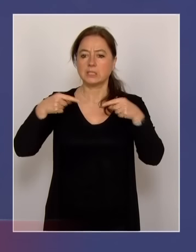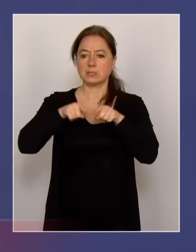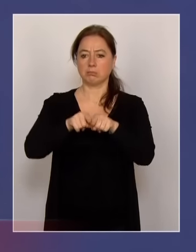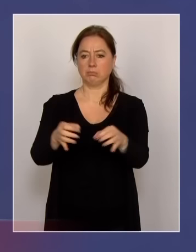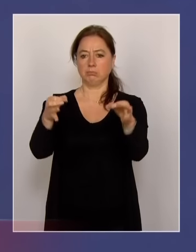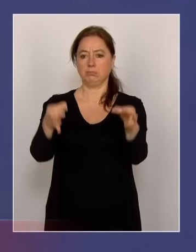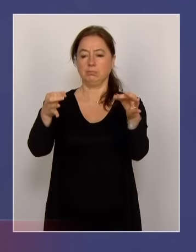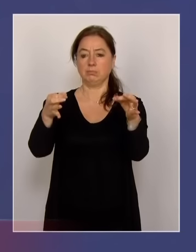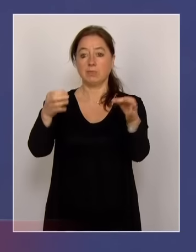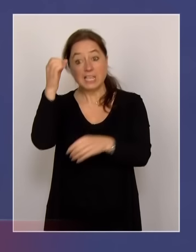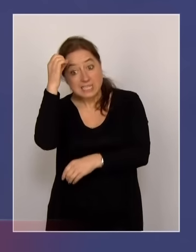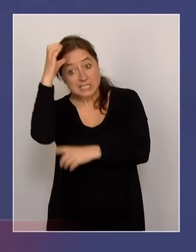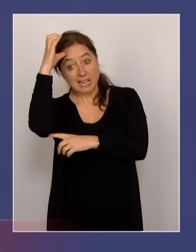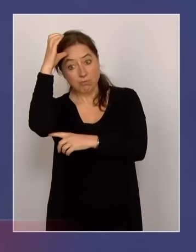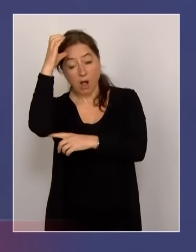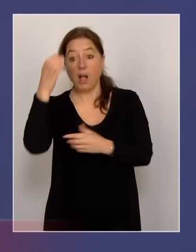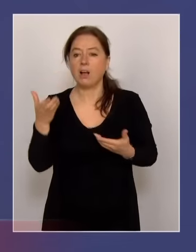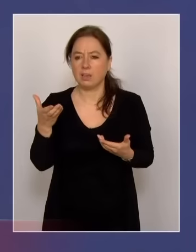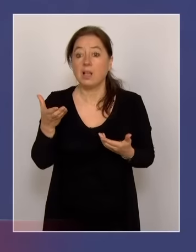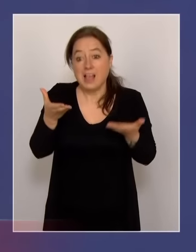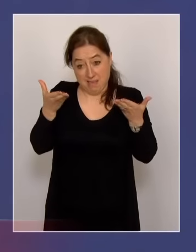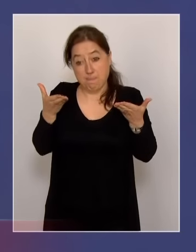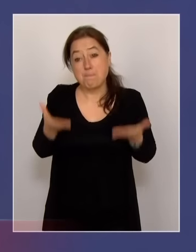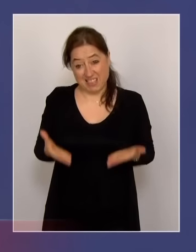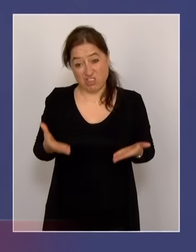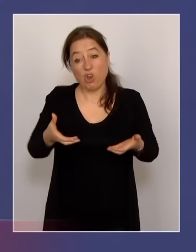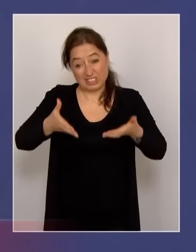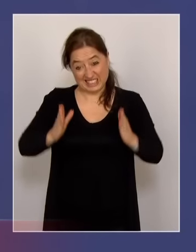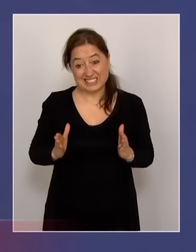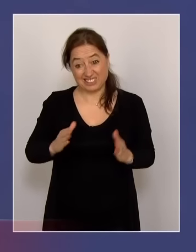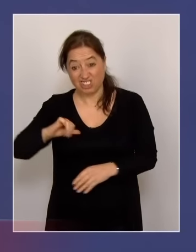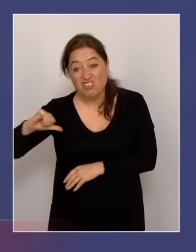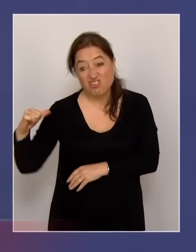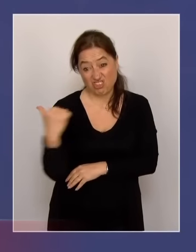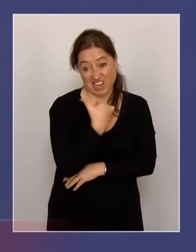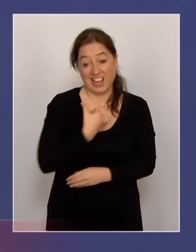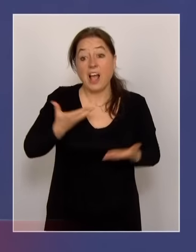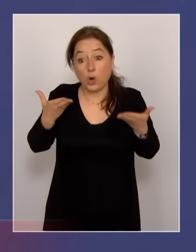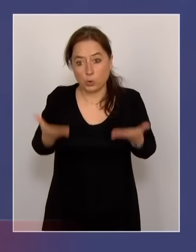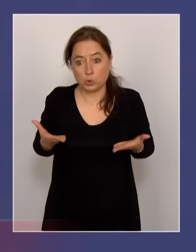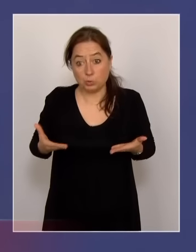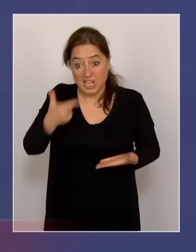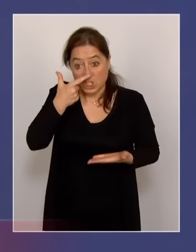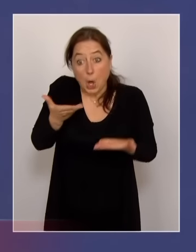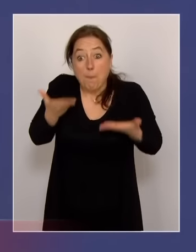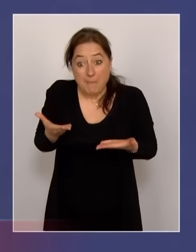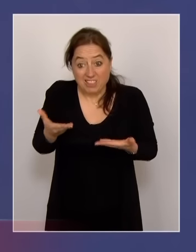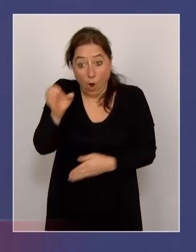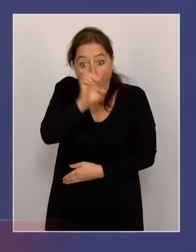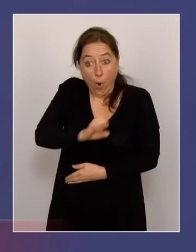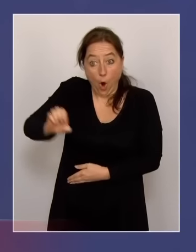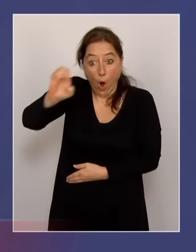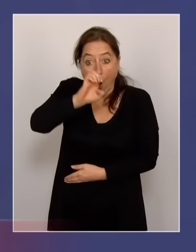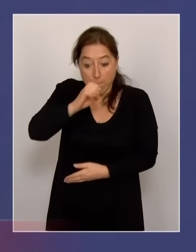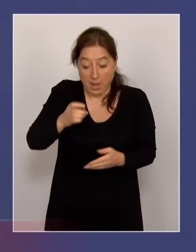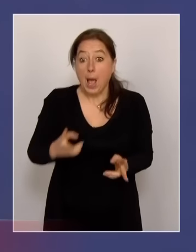se joue maintenant ou pas. Oui, nous sommes au moment de bascule et notre Europe